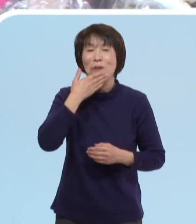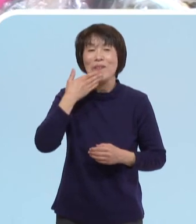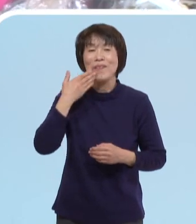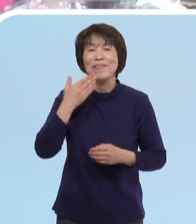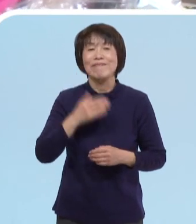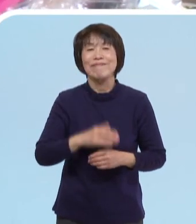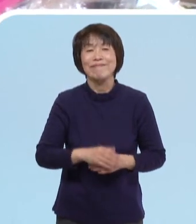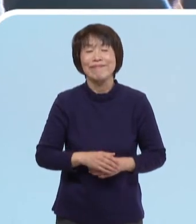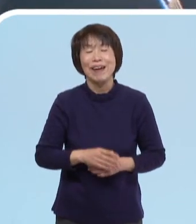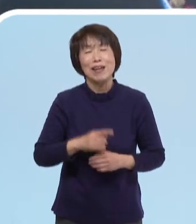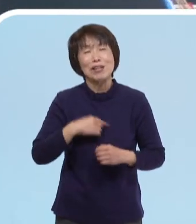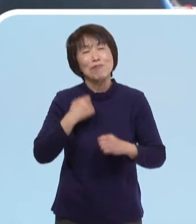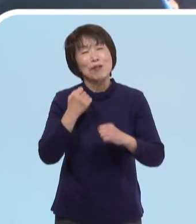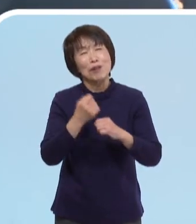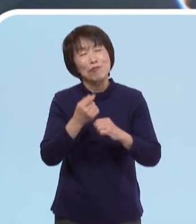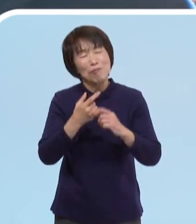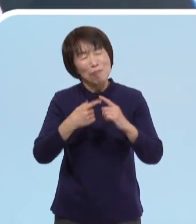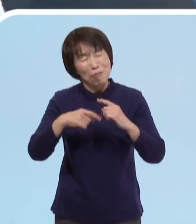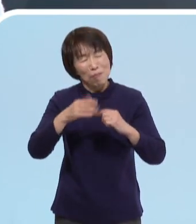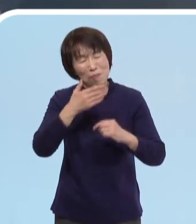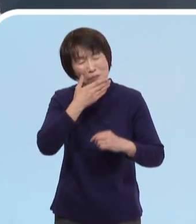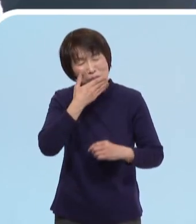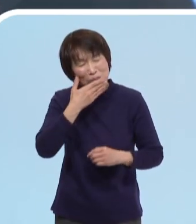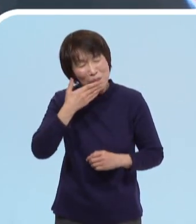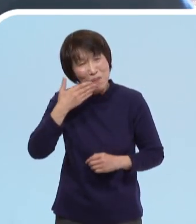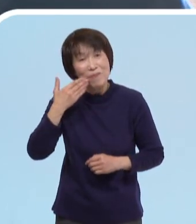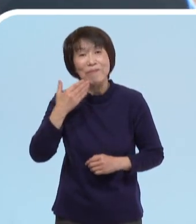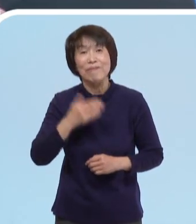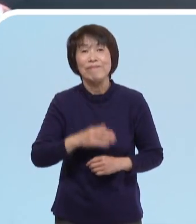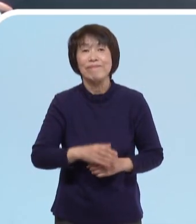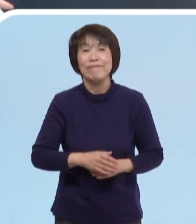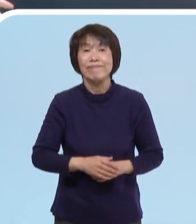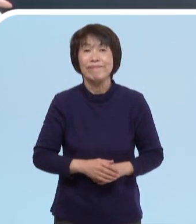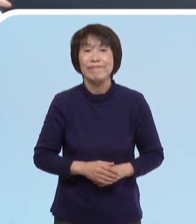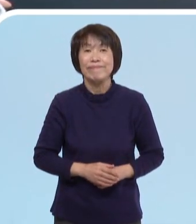。 いや、もう自分の作ったものだから美味しいです。